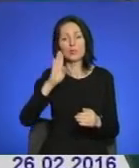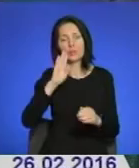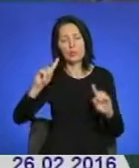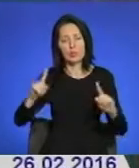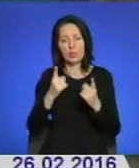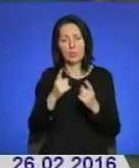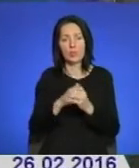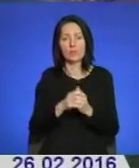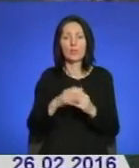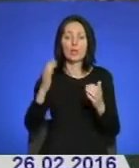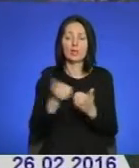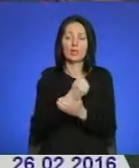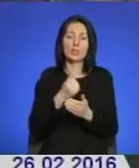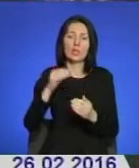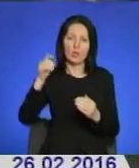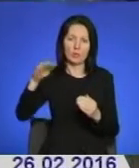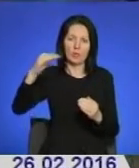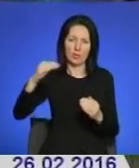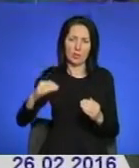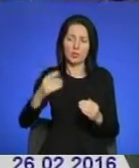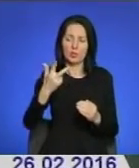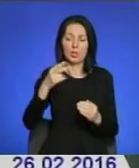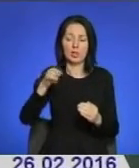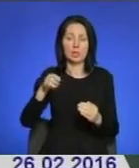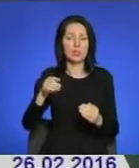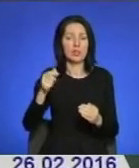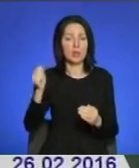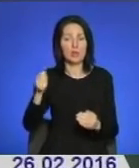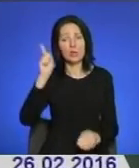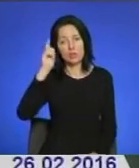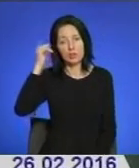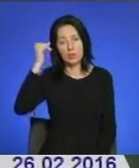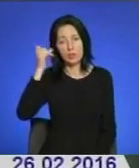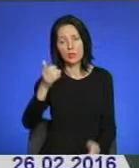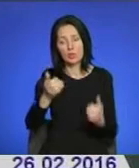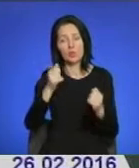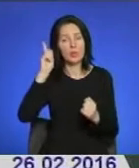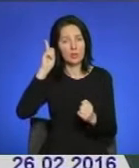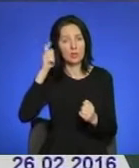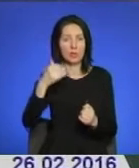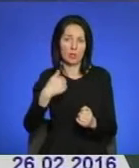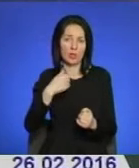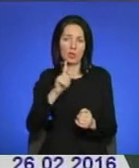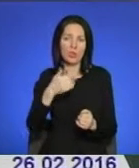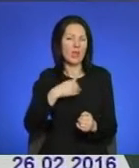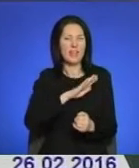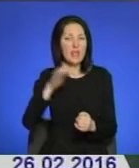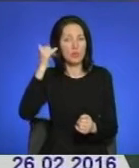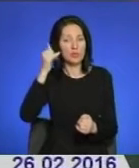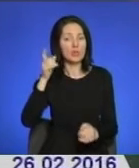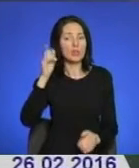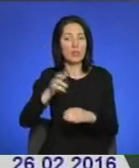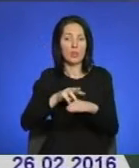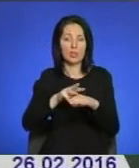знайшли у серванті 3 тисячі гривень і мобільний телефон. Забрав телефон, бо вона хотіла позвати на міліцію. Ми назад пішли з тієї